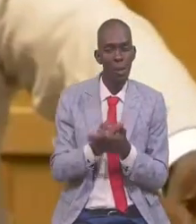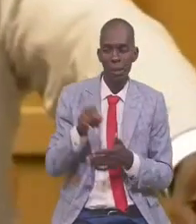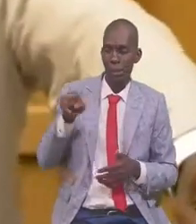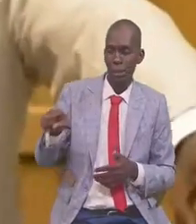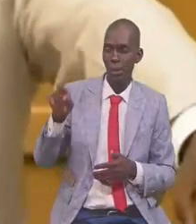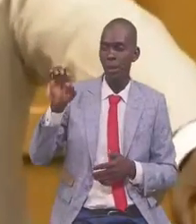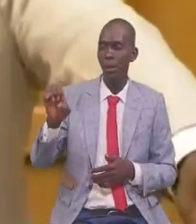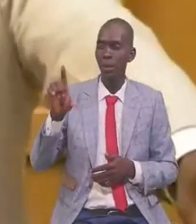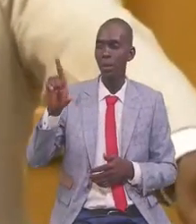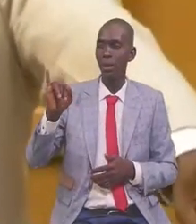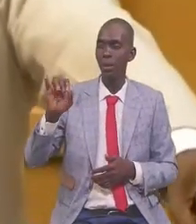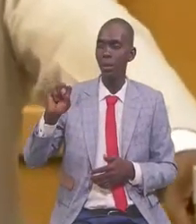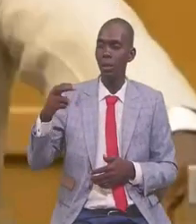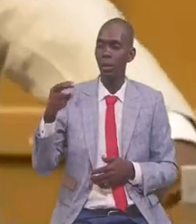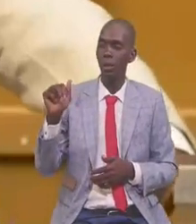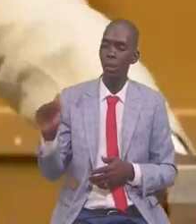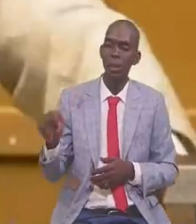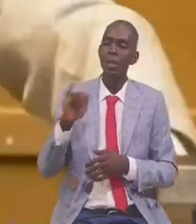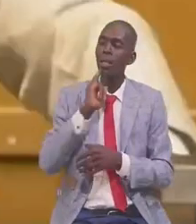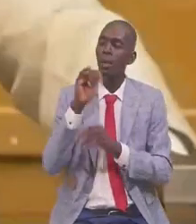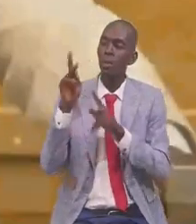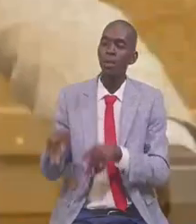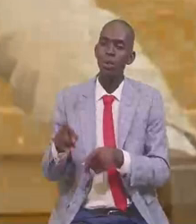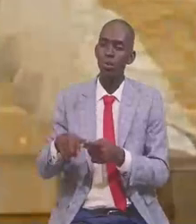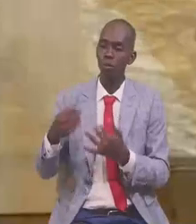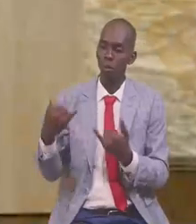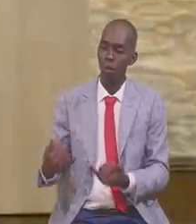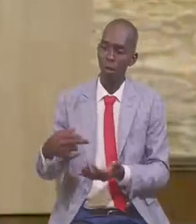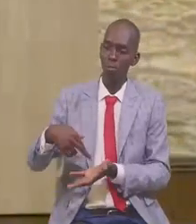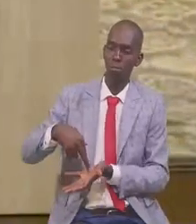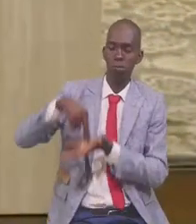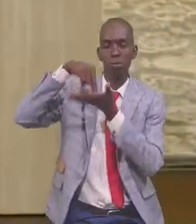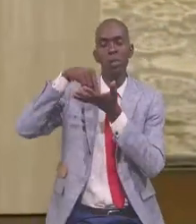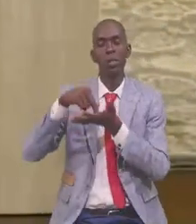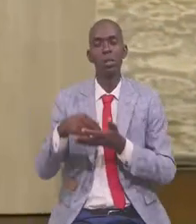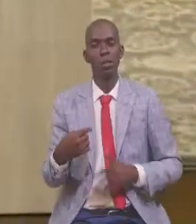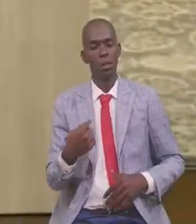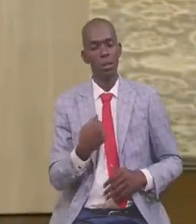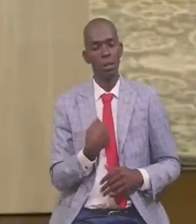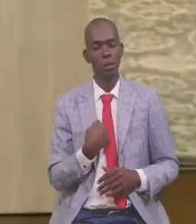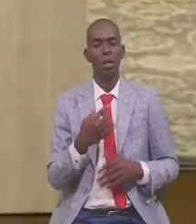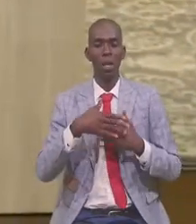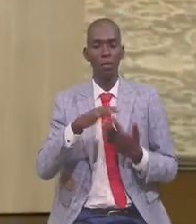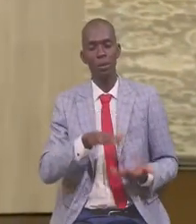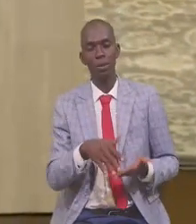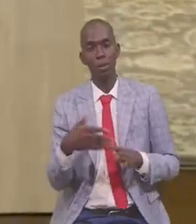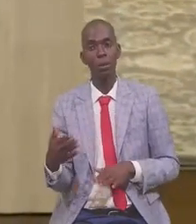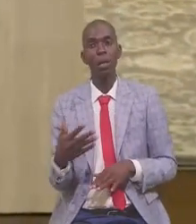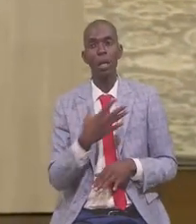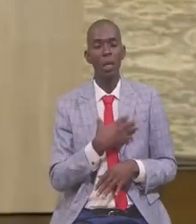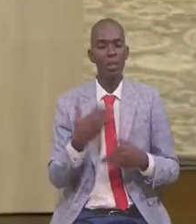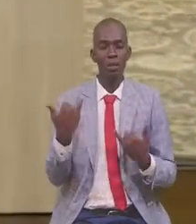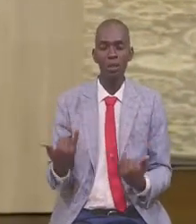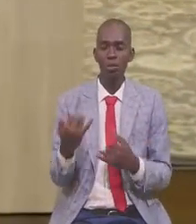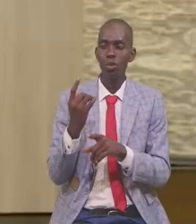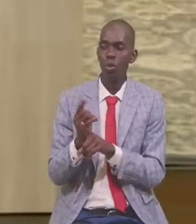ma place. Mais il a besoin d'être testé. Alors, je lui donne un test. Mais je ne